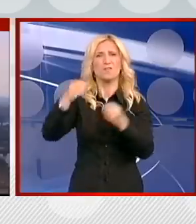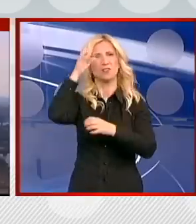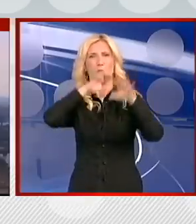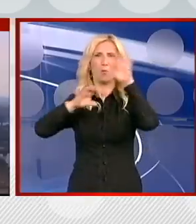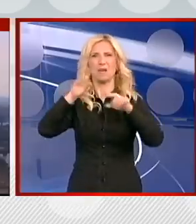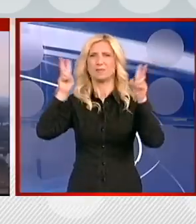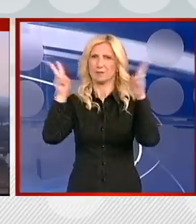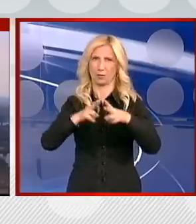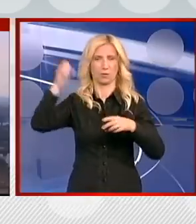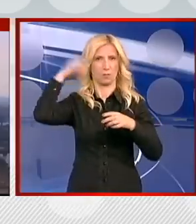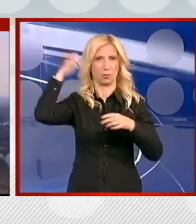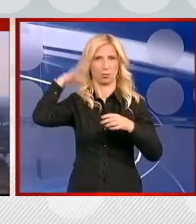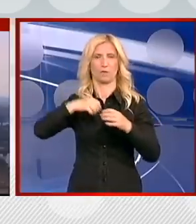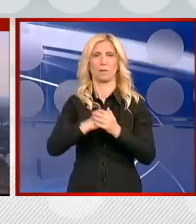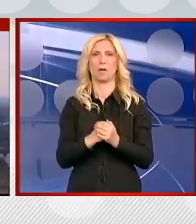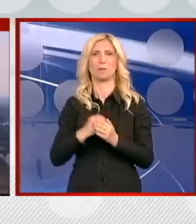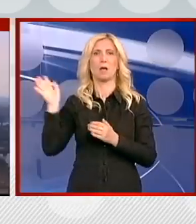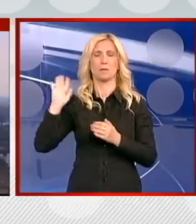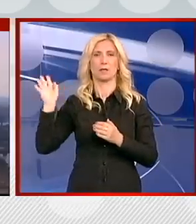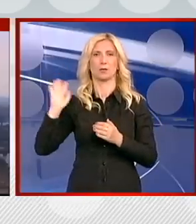oblaka s kratkotrajnim pljuskovima.